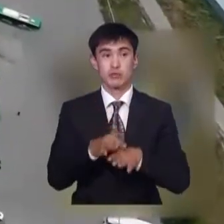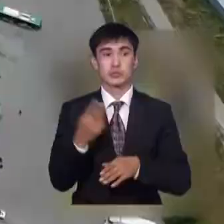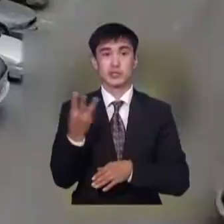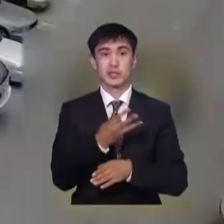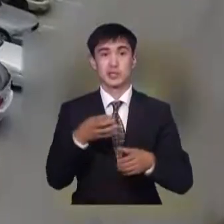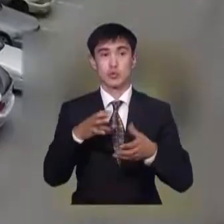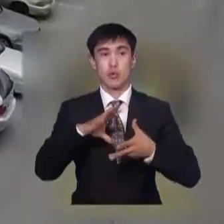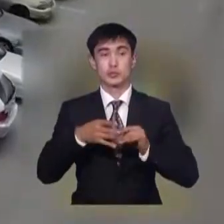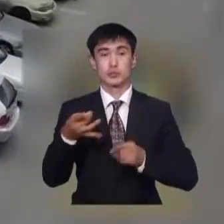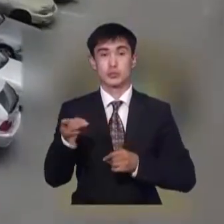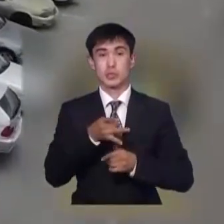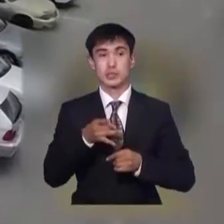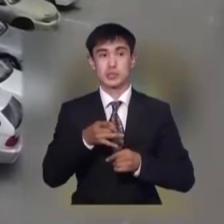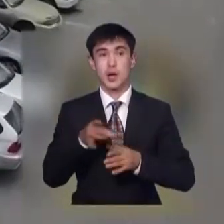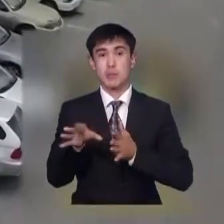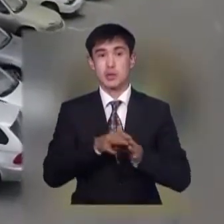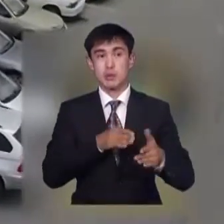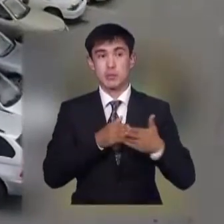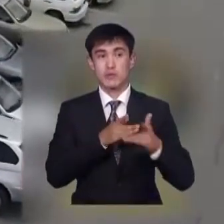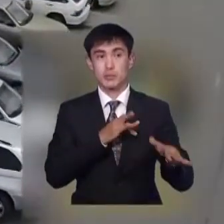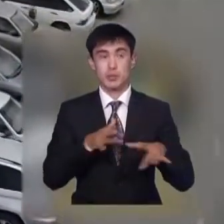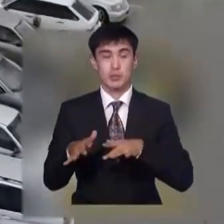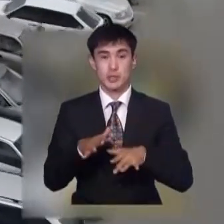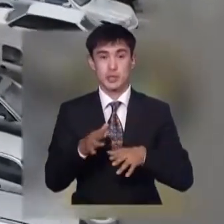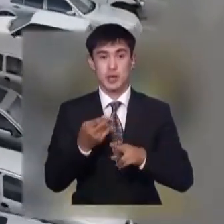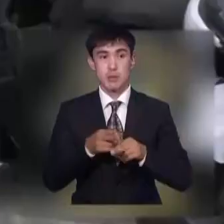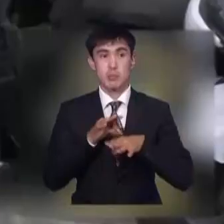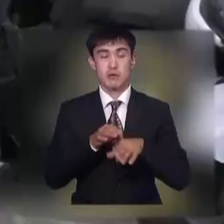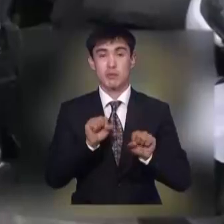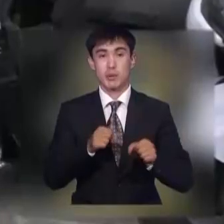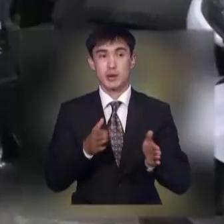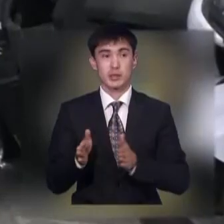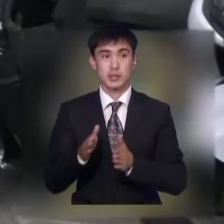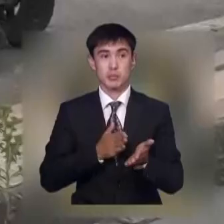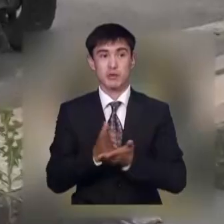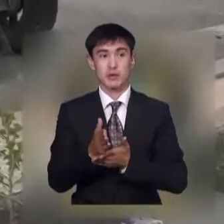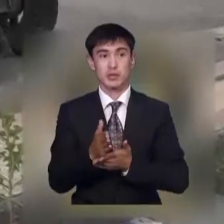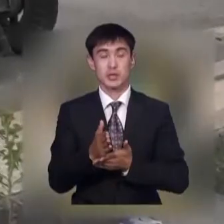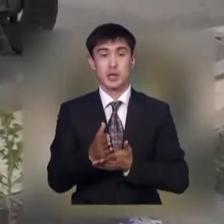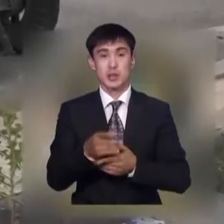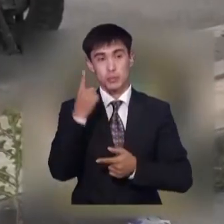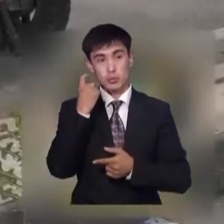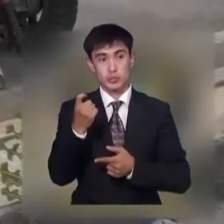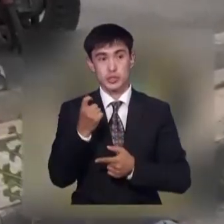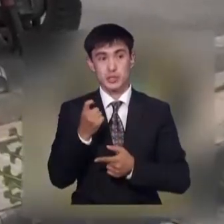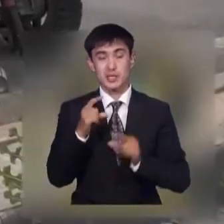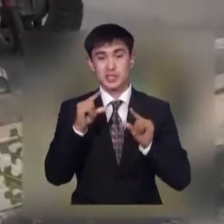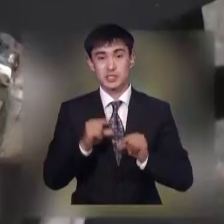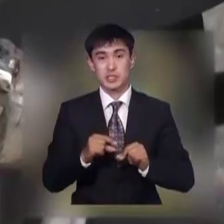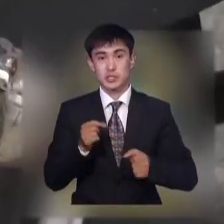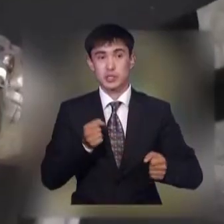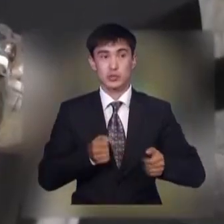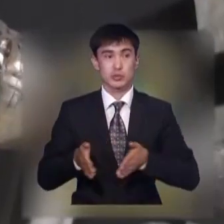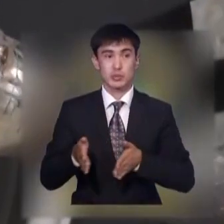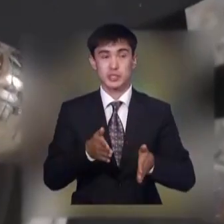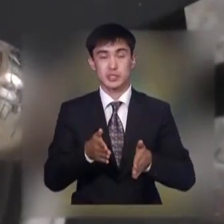третий этап общереспубликанского оперативно-профилактического мероприятия «Правопорядок», направленного в том числе и на предупреждение, снижение